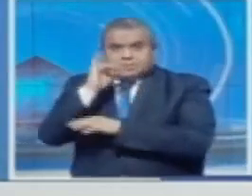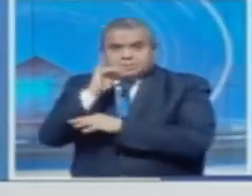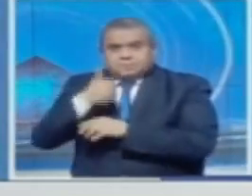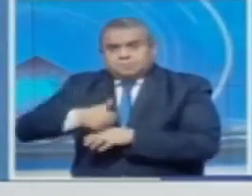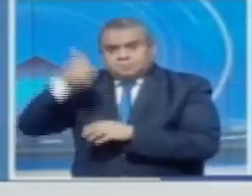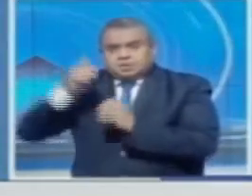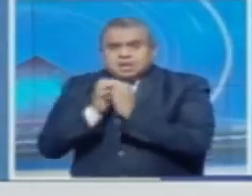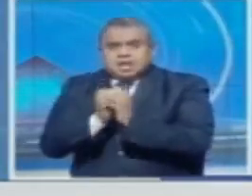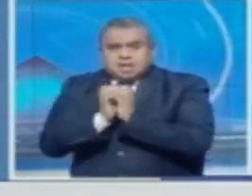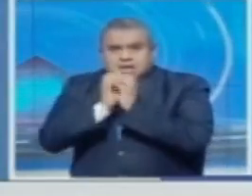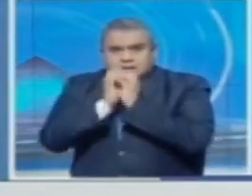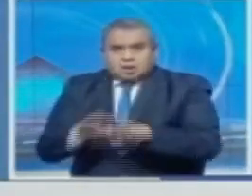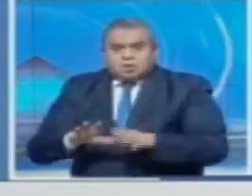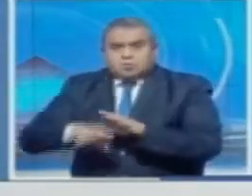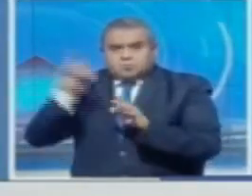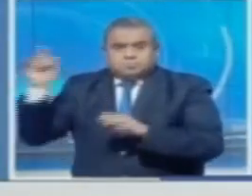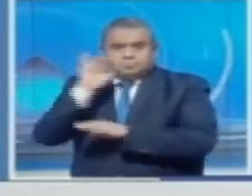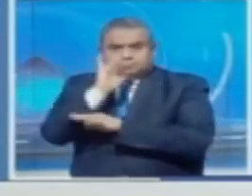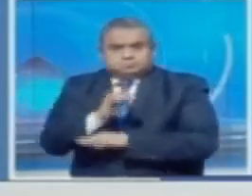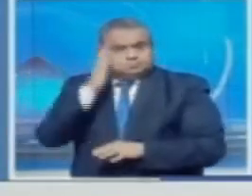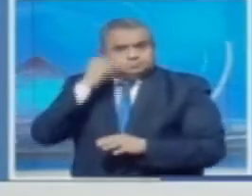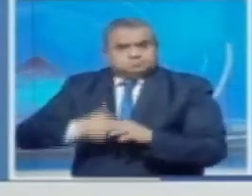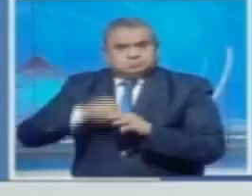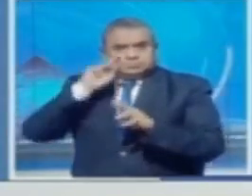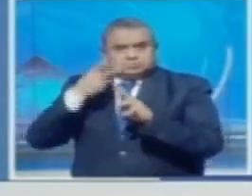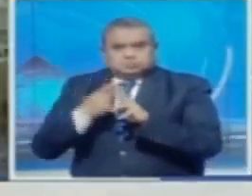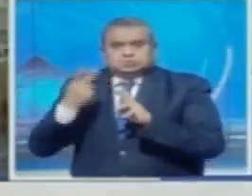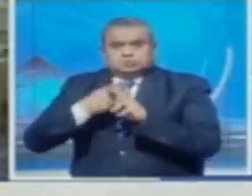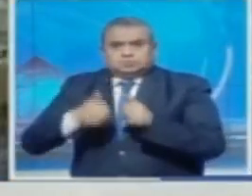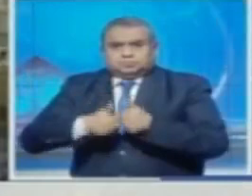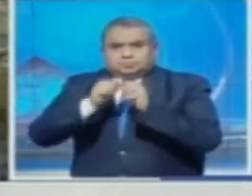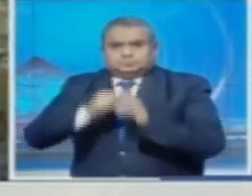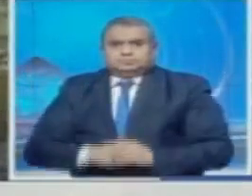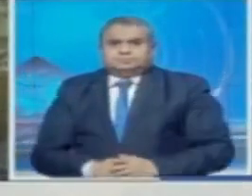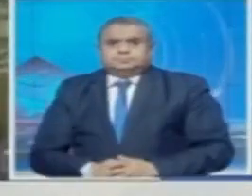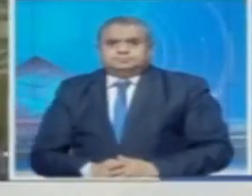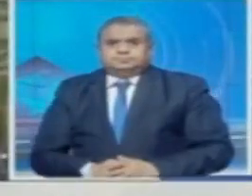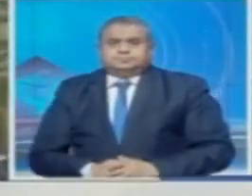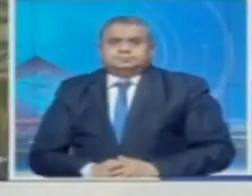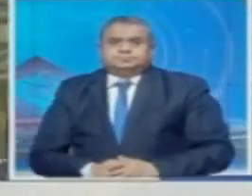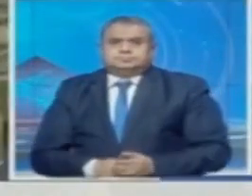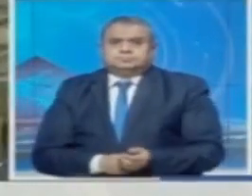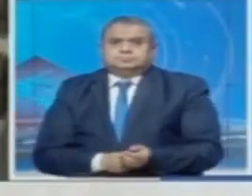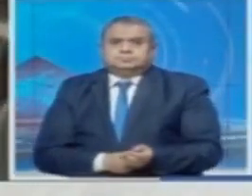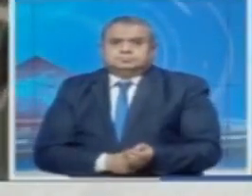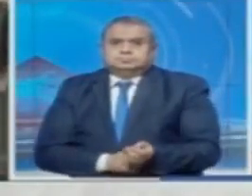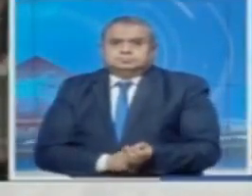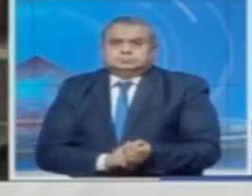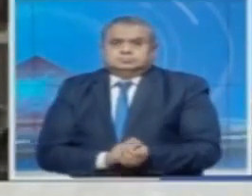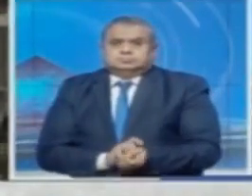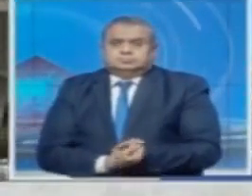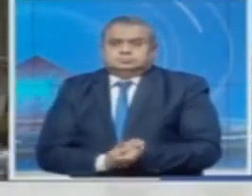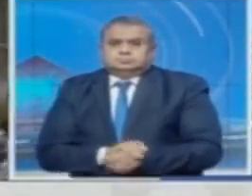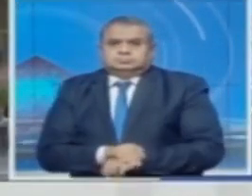قدمتها بعثة حج القرعة لهم طوال فترة الإقامة. في حضرة المحبوب